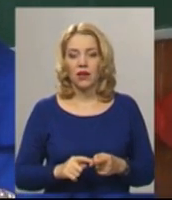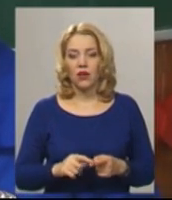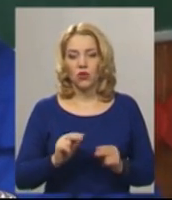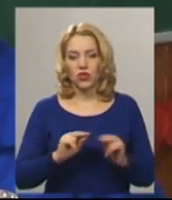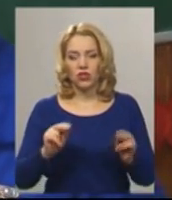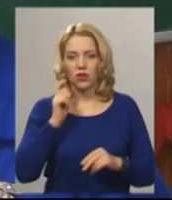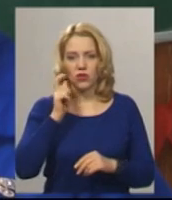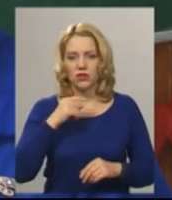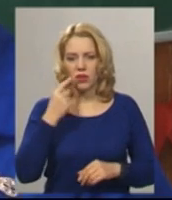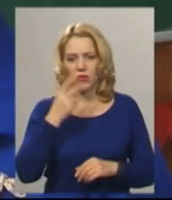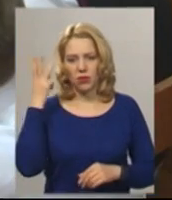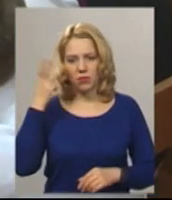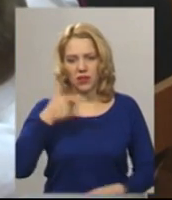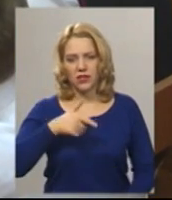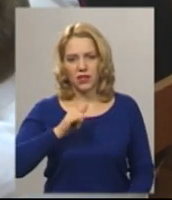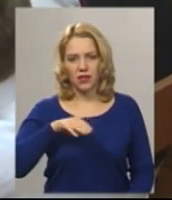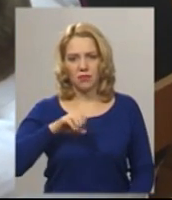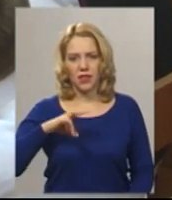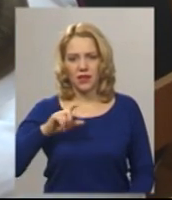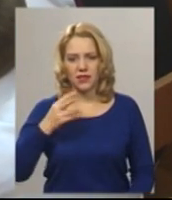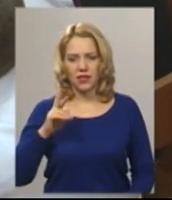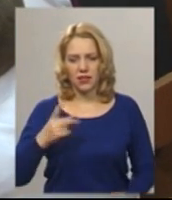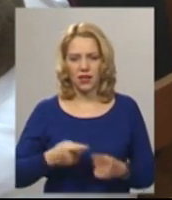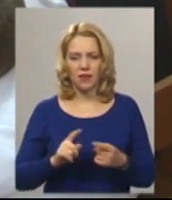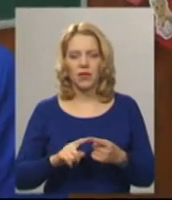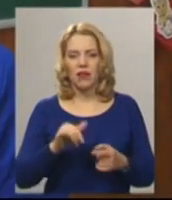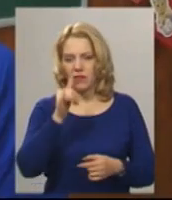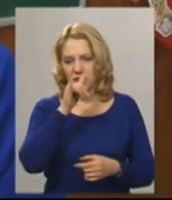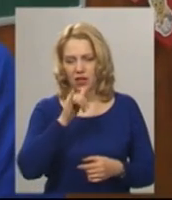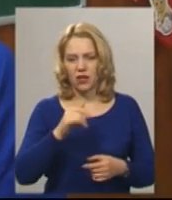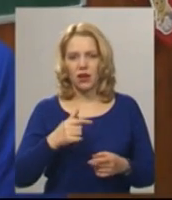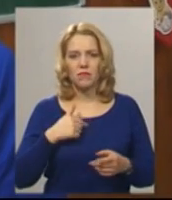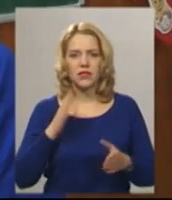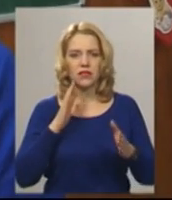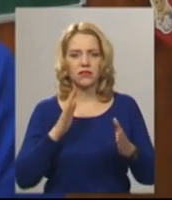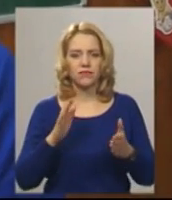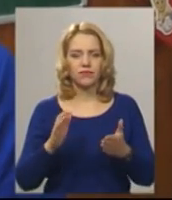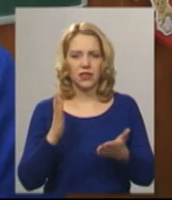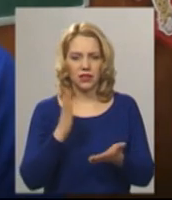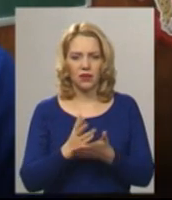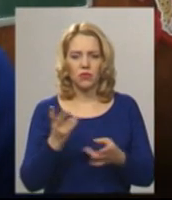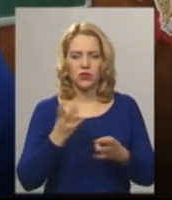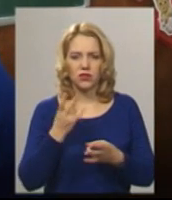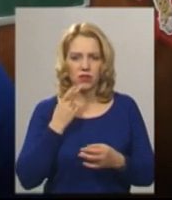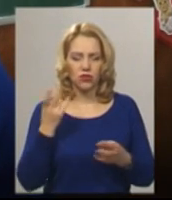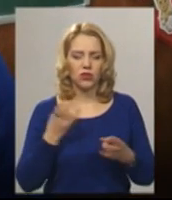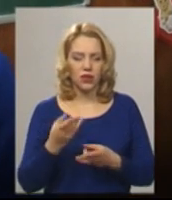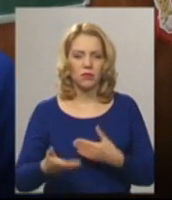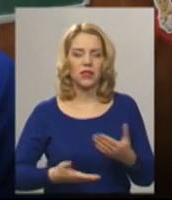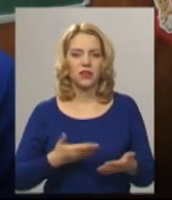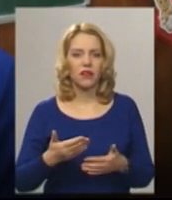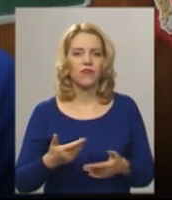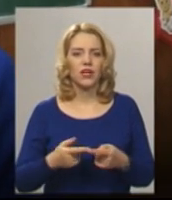вчительки української мови Хмельницької гімназії Ірини Коржук сторінка в Інстаграмі є. Нам потрібно постійно йти в ногу з часом,